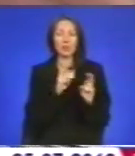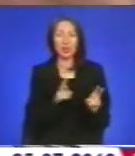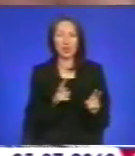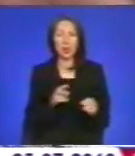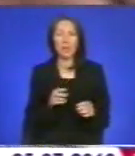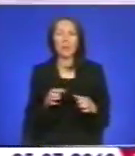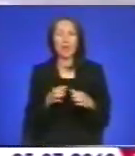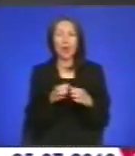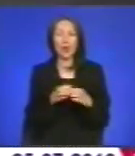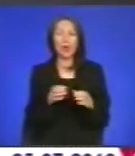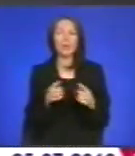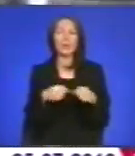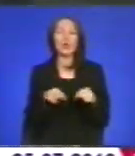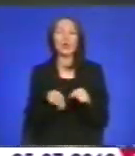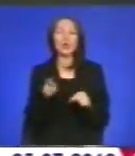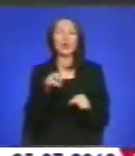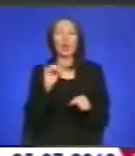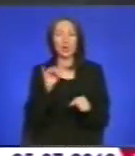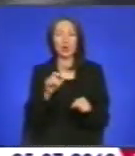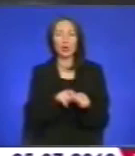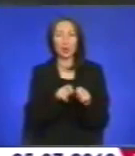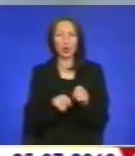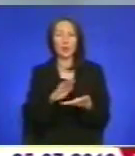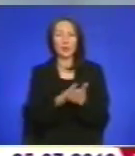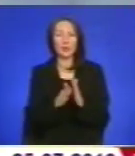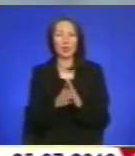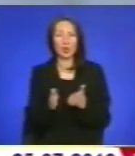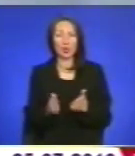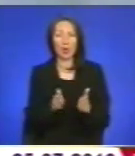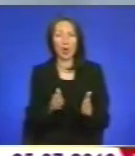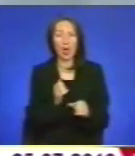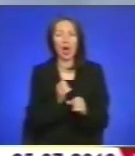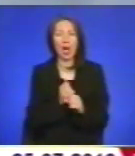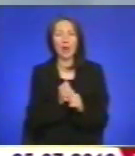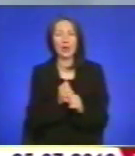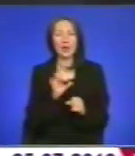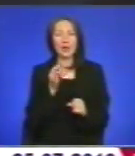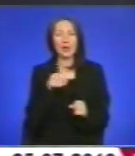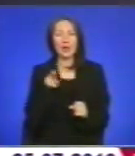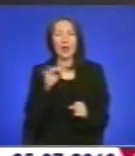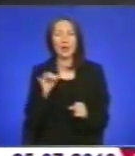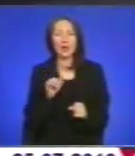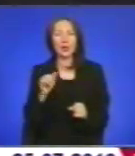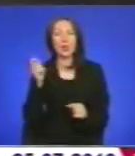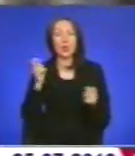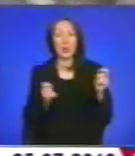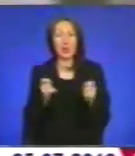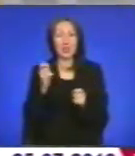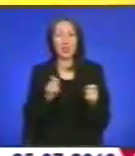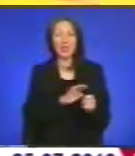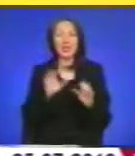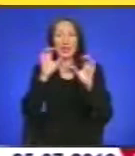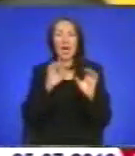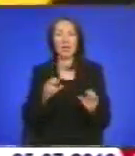ДАІ контролюють ситуацію на дорогах. Влаштовують рейди на місцях, де з'їжджаються нелегальні перевізники. Особливу увагу звертають